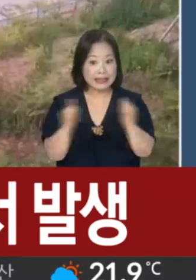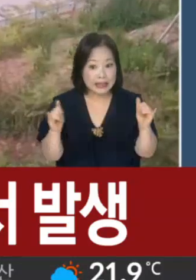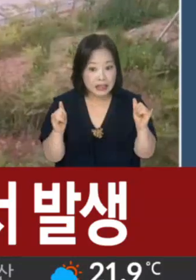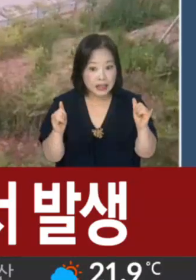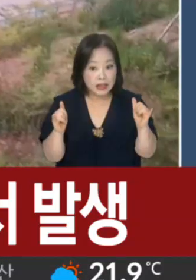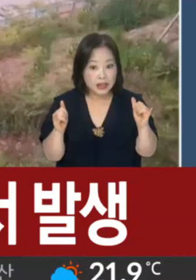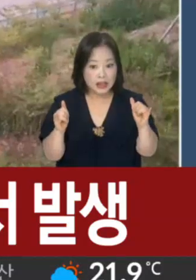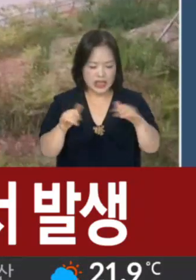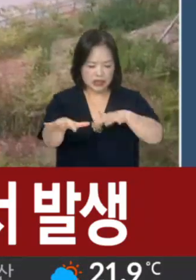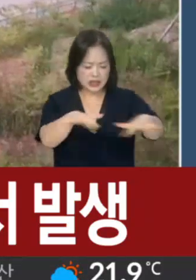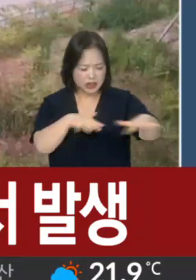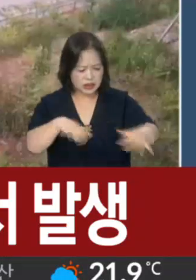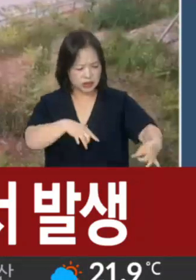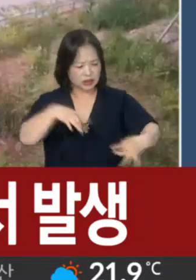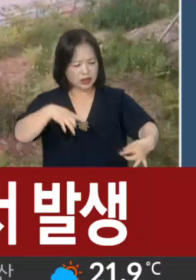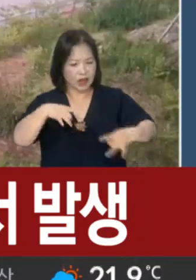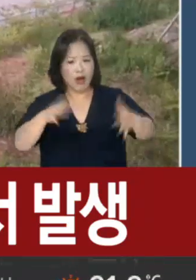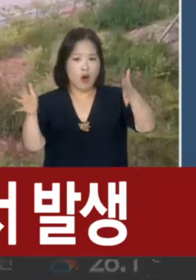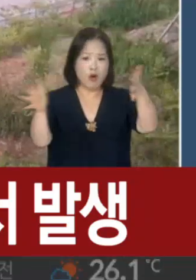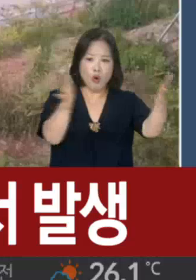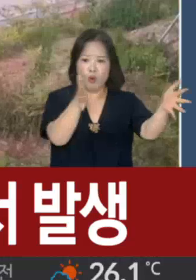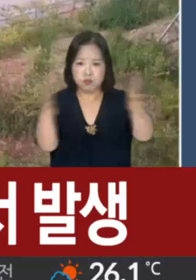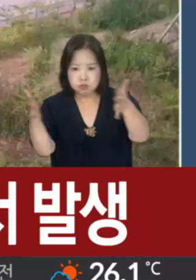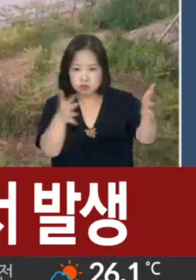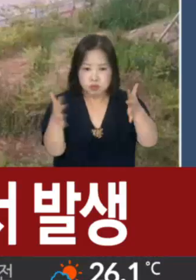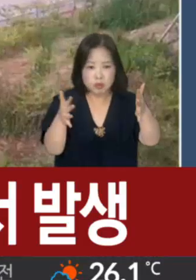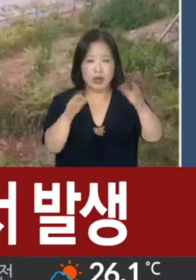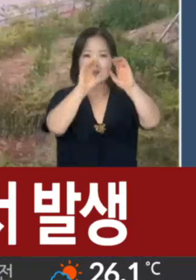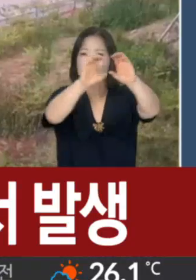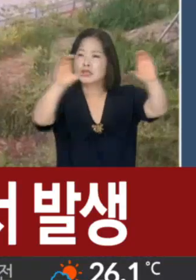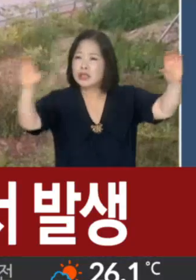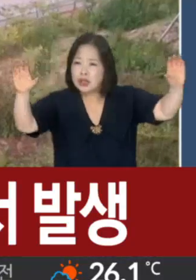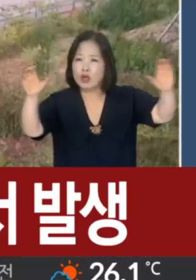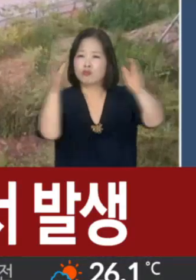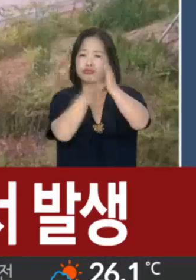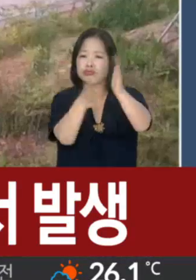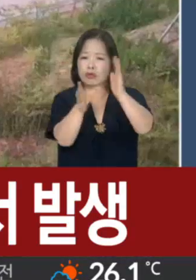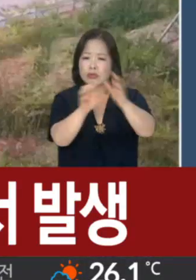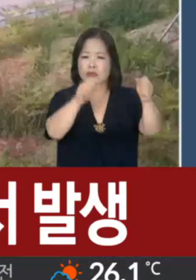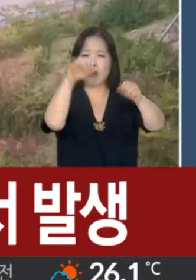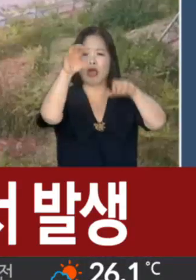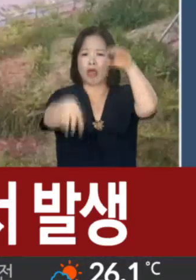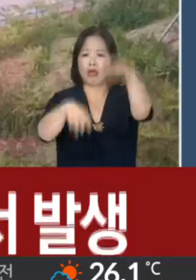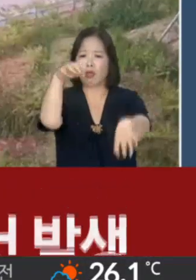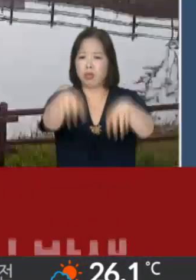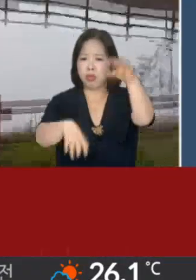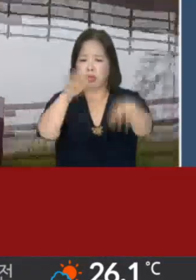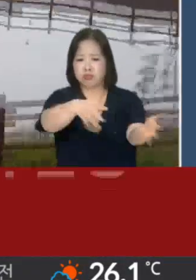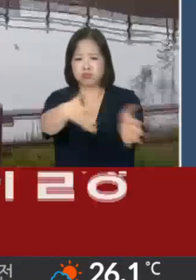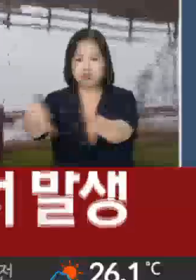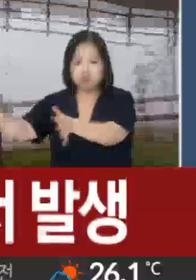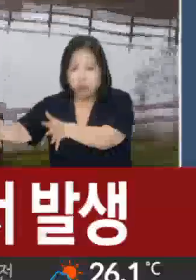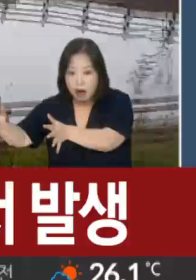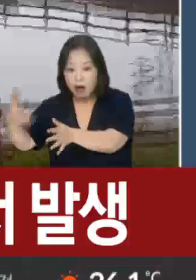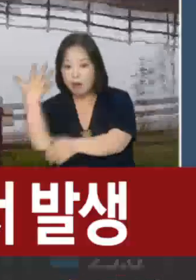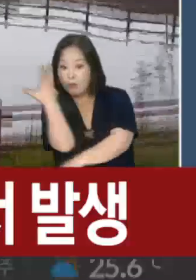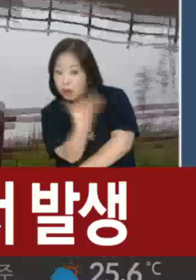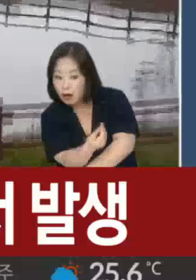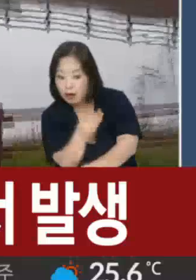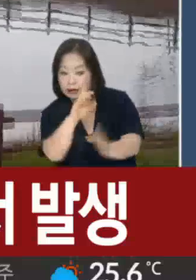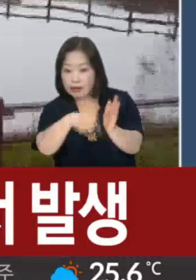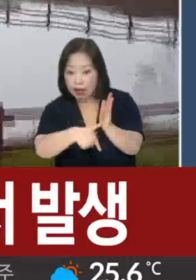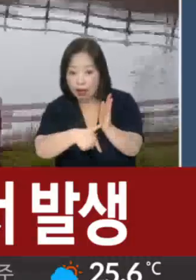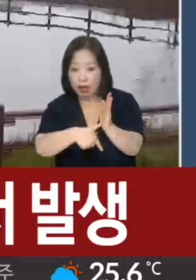지진을 감지하고 건물이 흔들리고 물건이 떨어지고 이런 정도의 어떤 크기라고 볼 수가 있겠고요. 그래서 예.